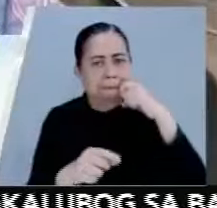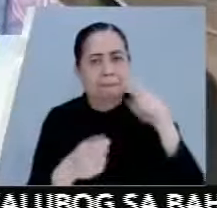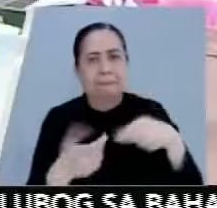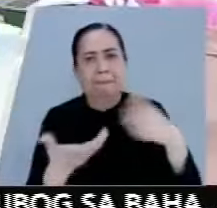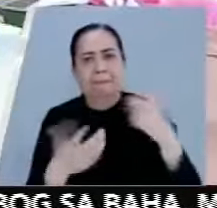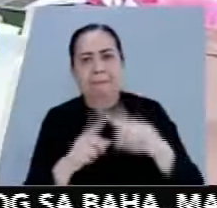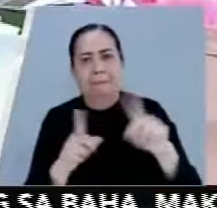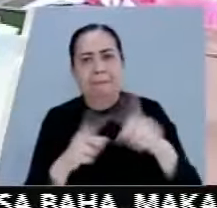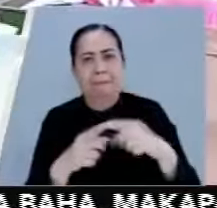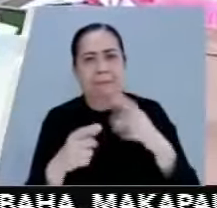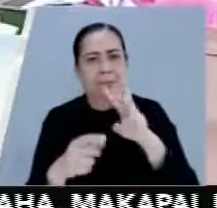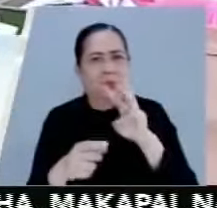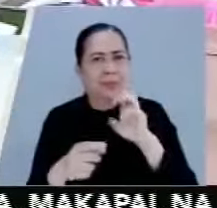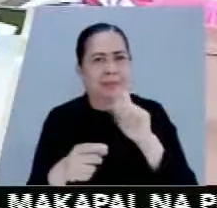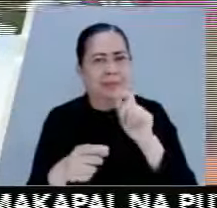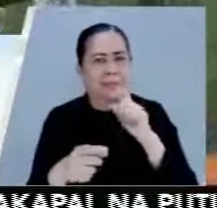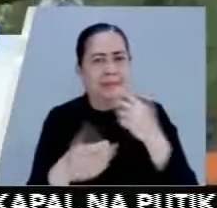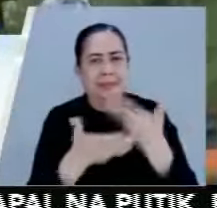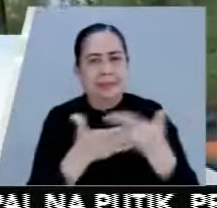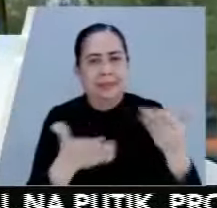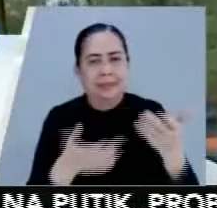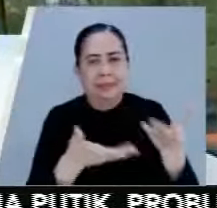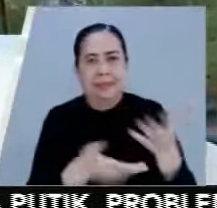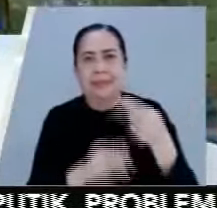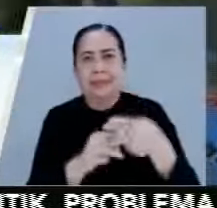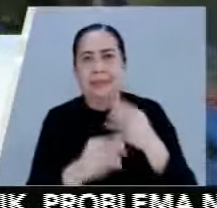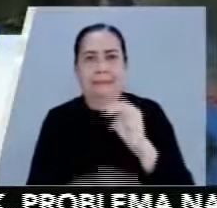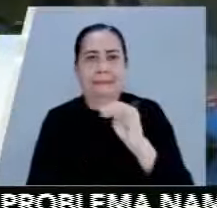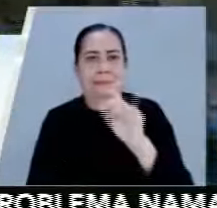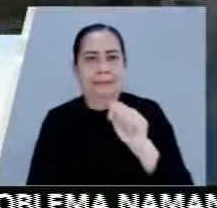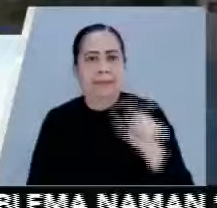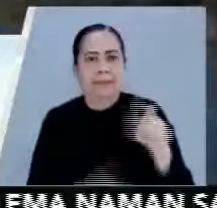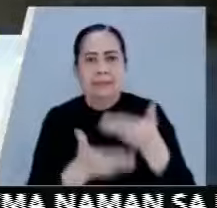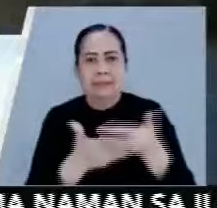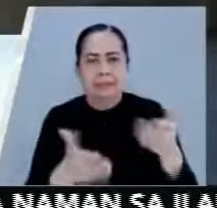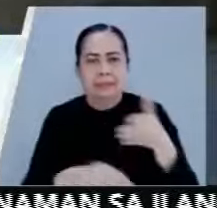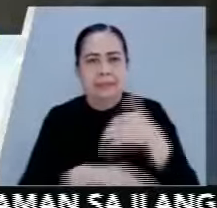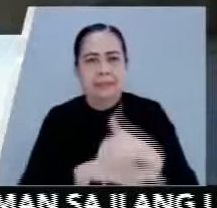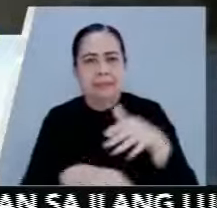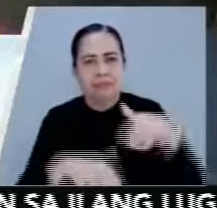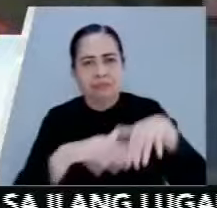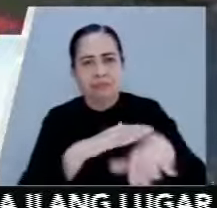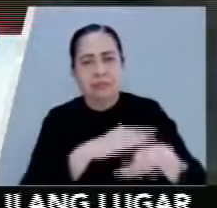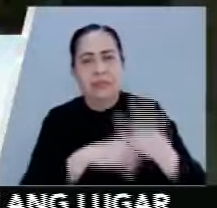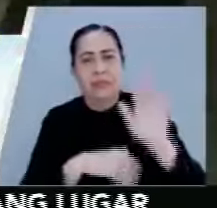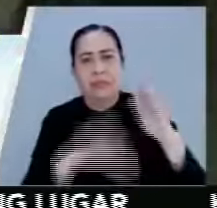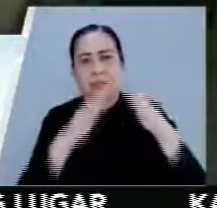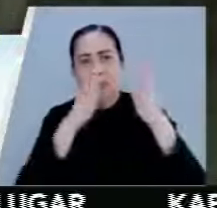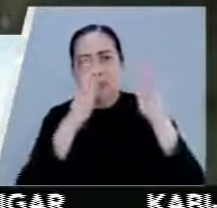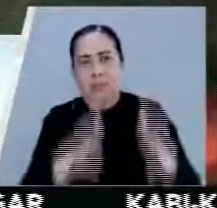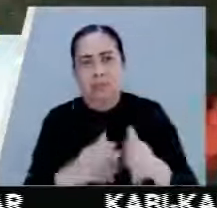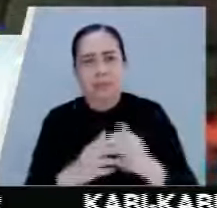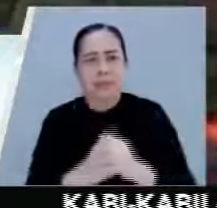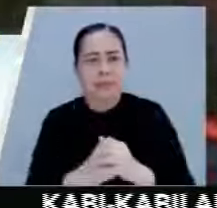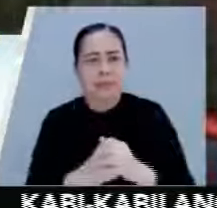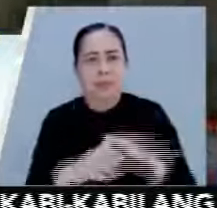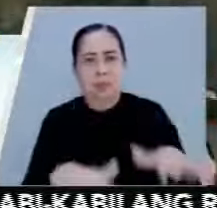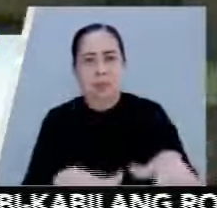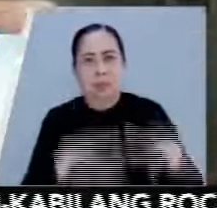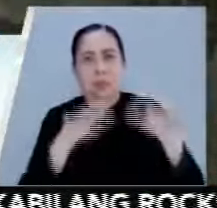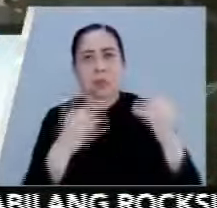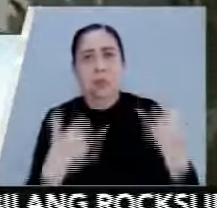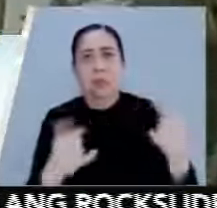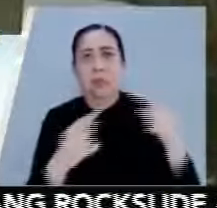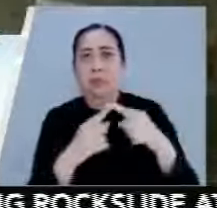kalsada isa na rito si Mila na nabasa ang gamit matapos pasukin ng tubig ang kanilang mga bahay na Lubog pa rin hanggang ngayon sa